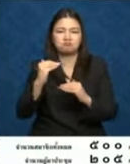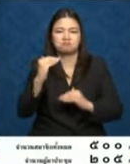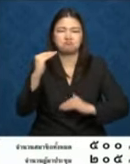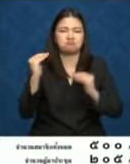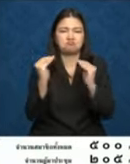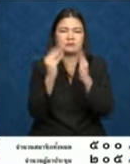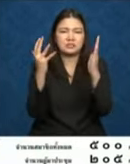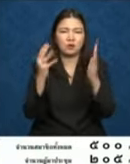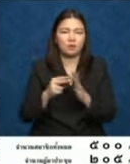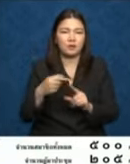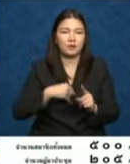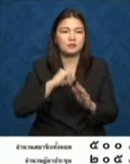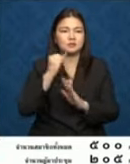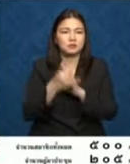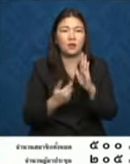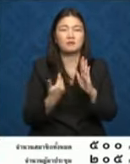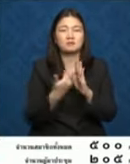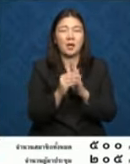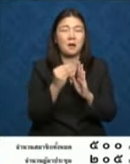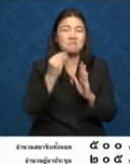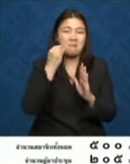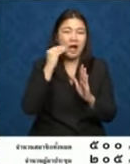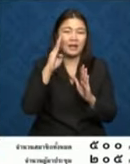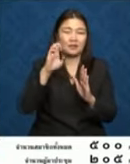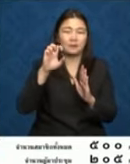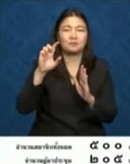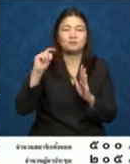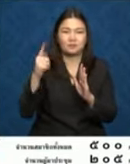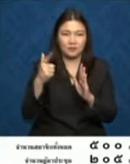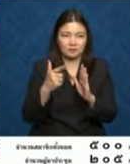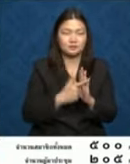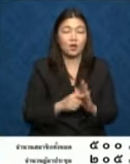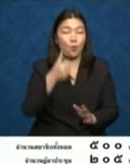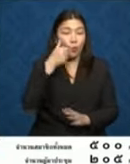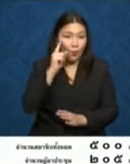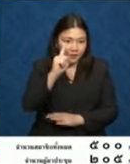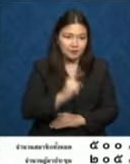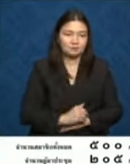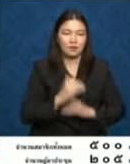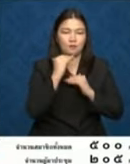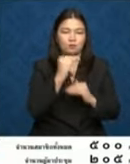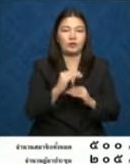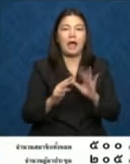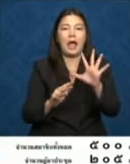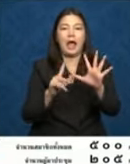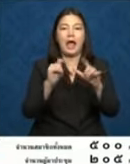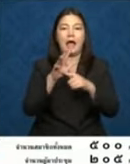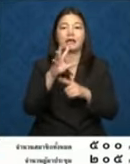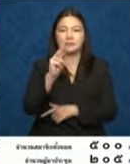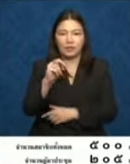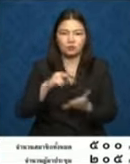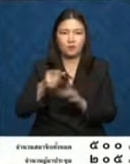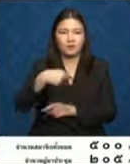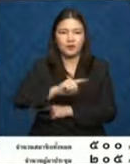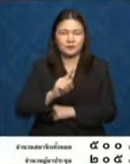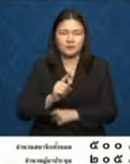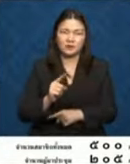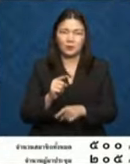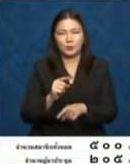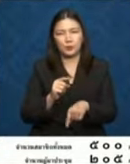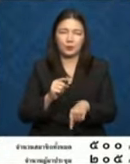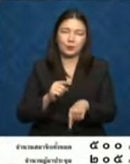คนมบ้านบึงส่งปริมาณน้ำนมไม่เกิน5ตันต่อวันทำให้มีข้อจำกัดเรื่องต้นทุนการผลิตค่ะท่านประธ